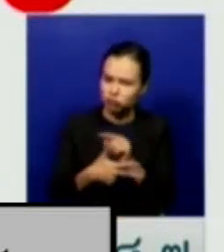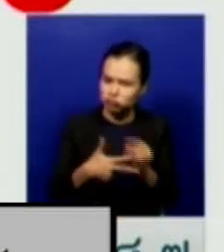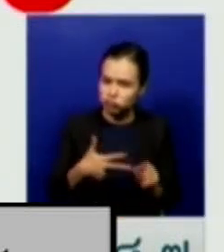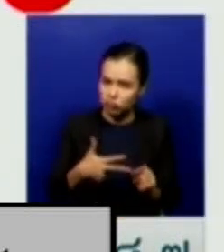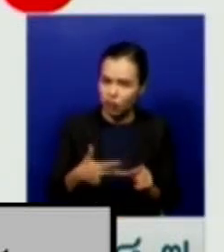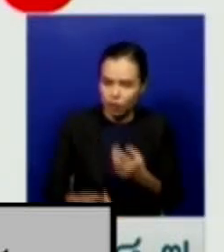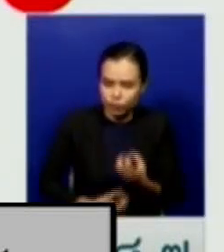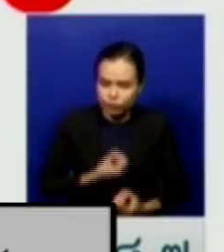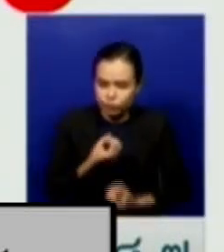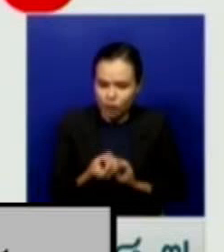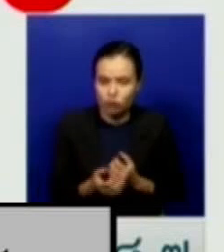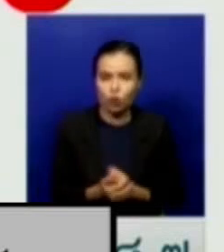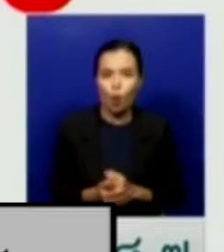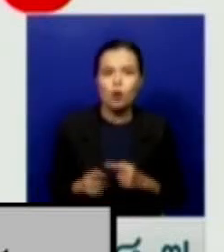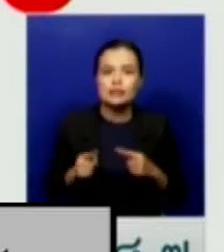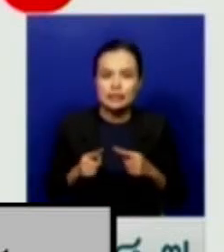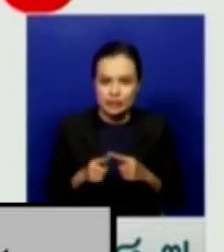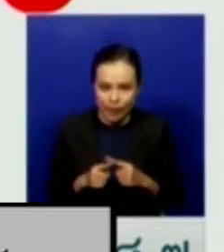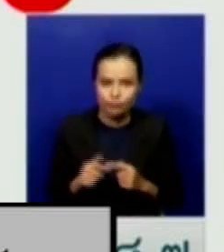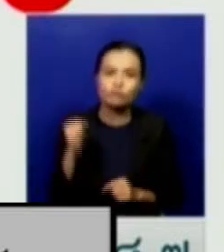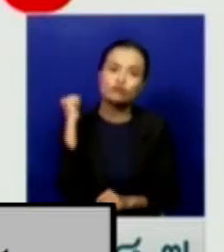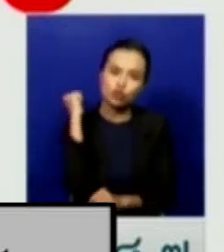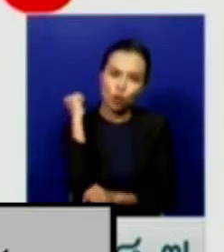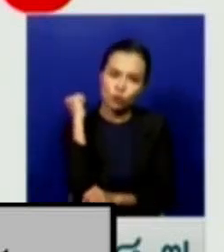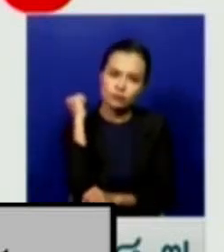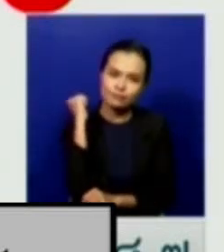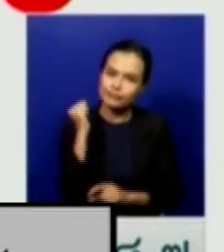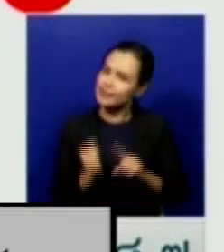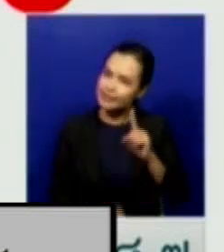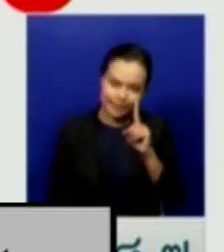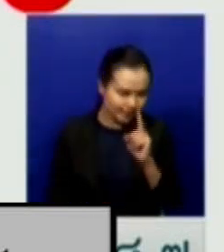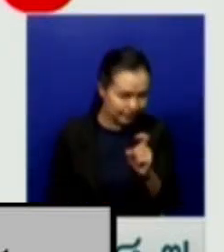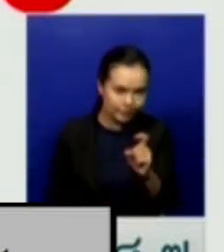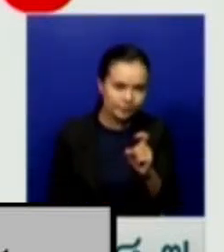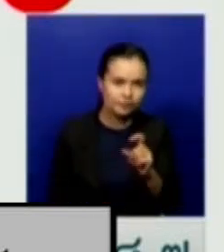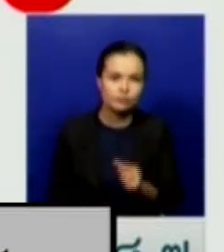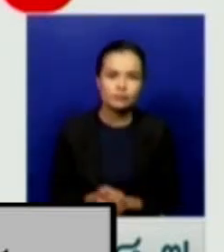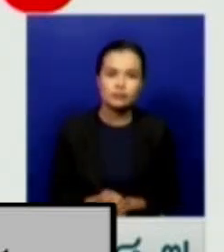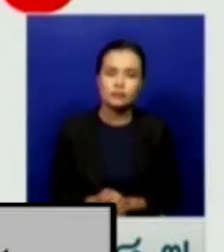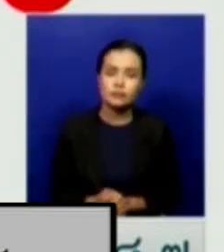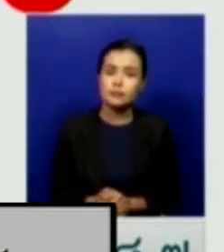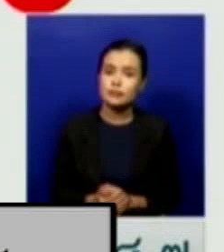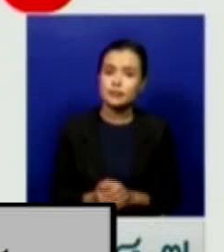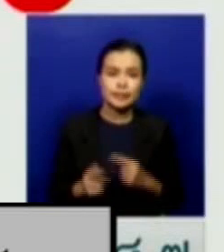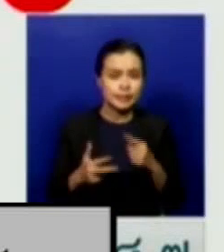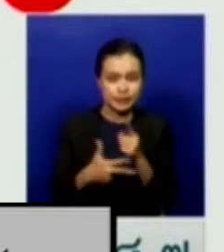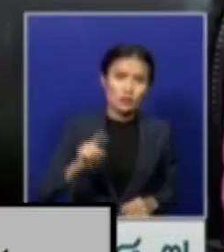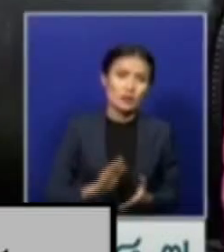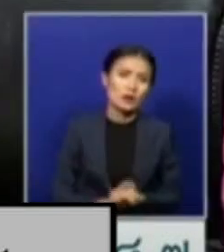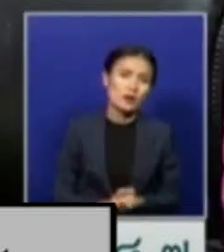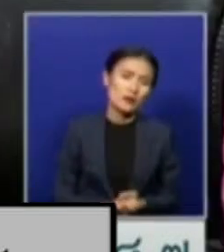ภาพสะท้อนของคำว่าเจ็บจนเจ๊งครับซึ่งมันเป็นการเจ็บจนเจ๊งของเศรษฐกิจไทยนั่น